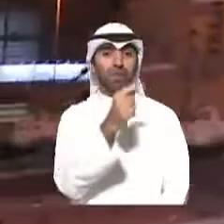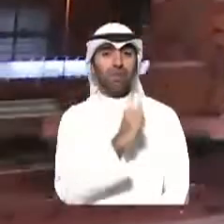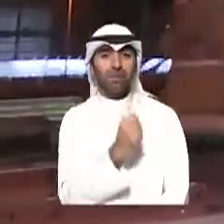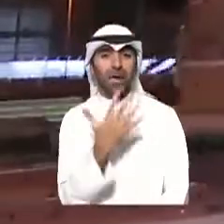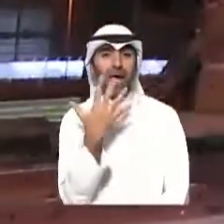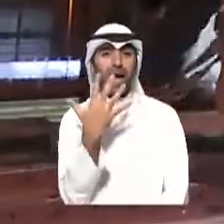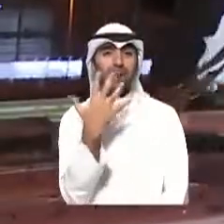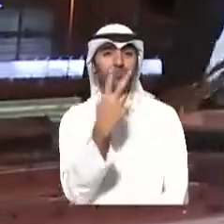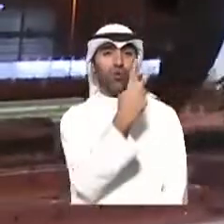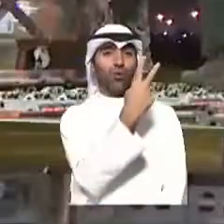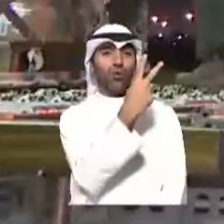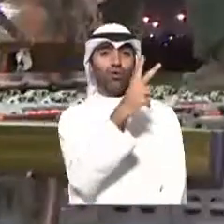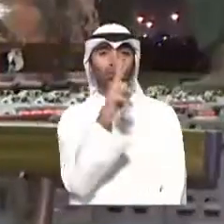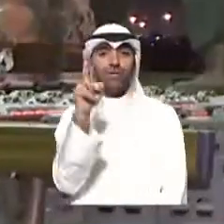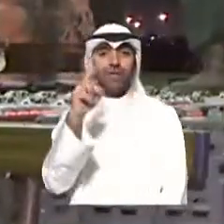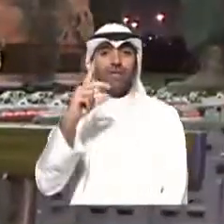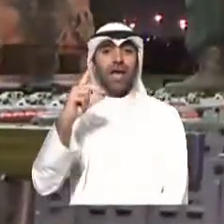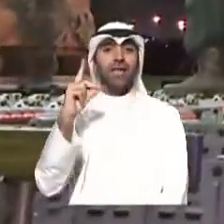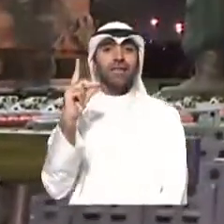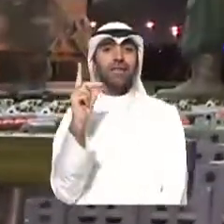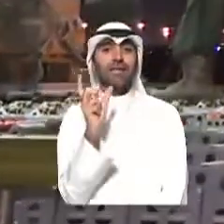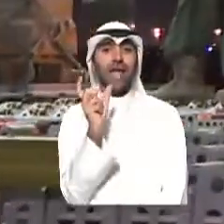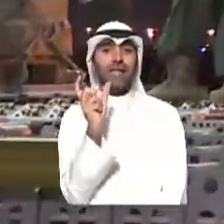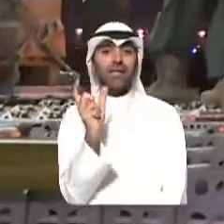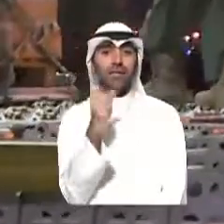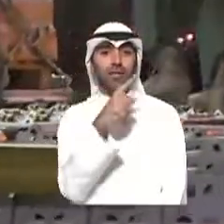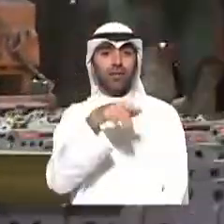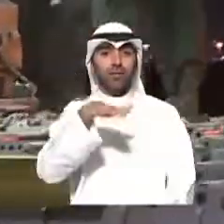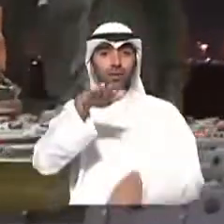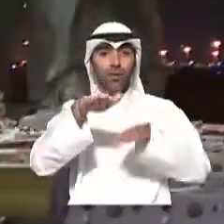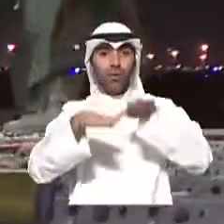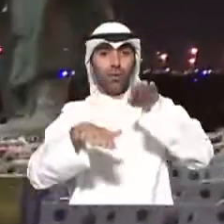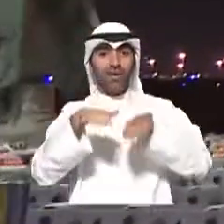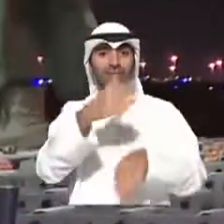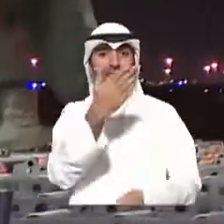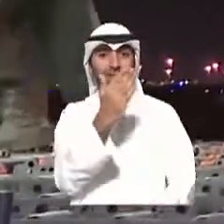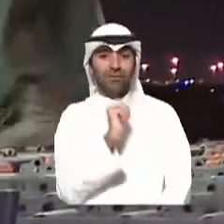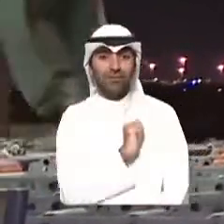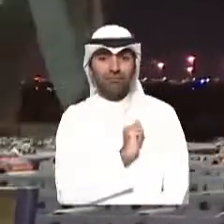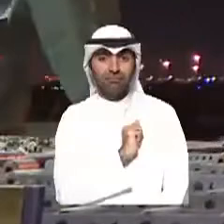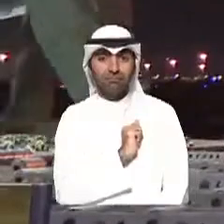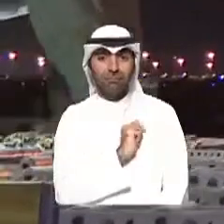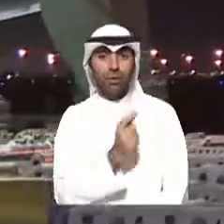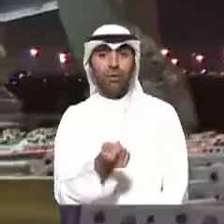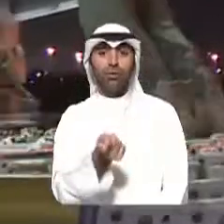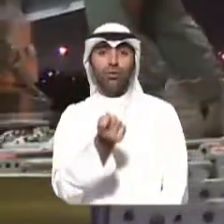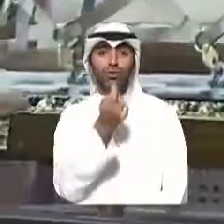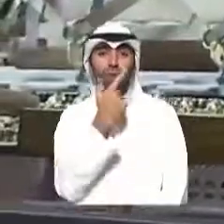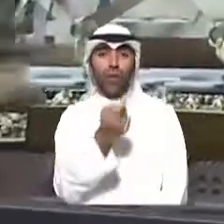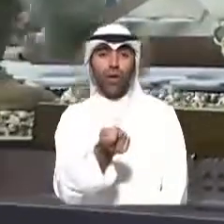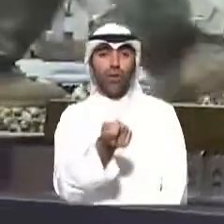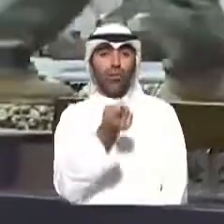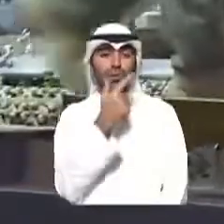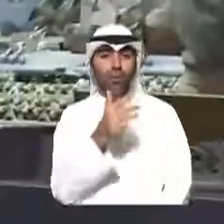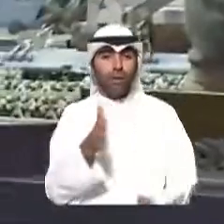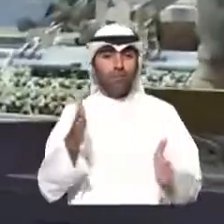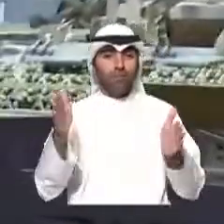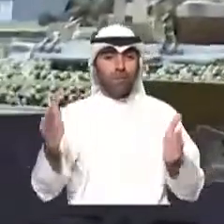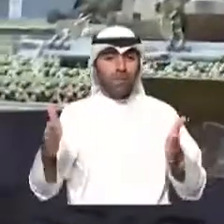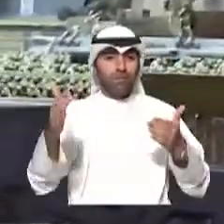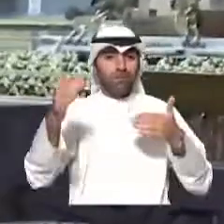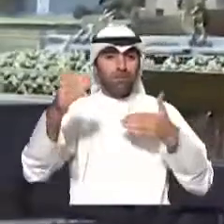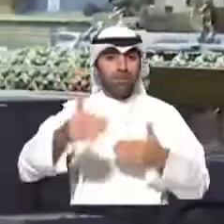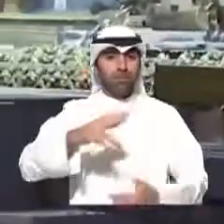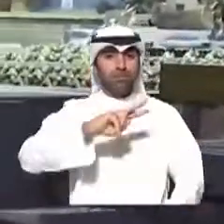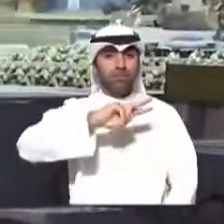الجوية من قاعدة عبدالله المبارك الجوية وعلى متنها 25 طنا من الأدوية والمعدات الطبية وسلندرات